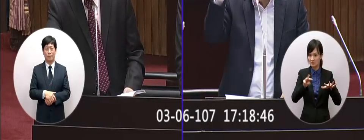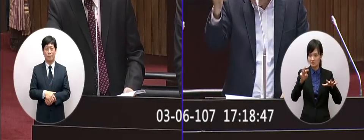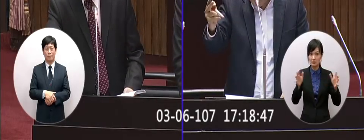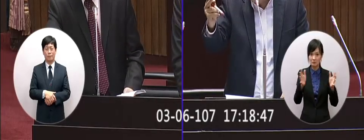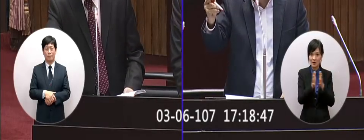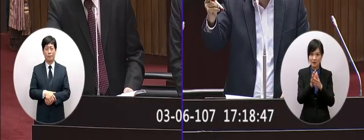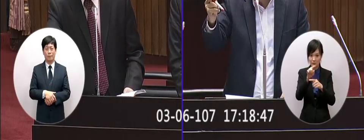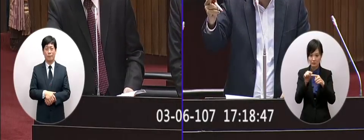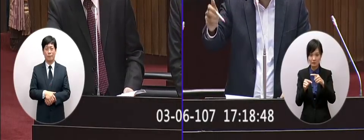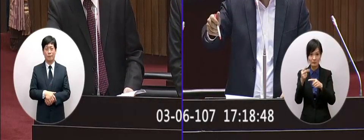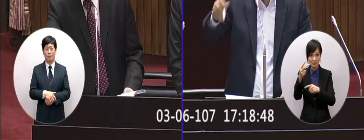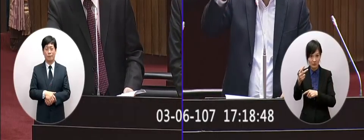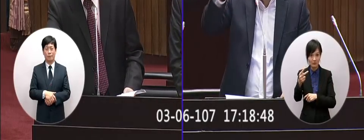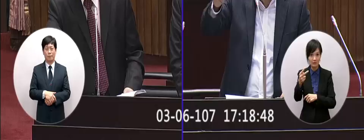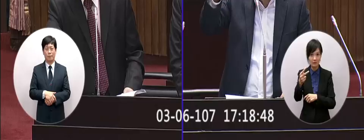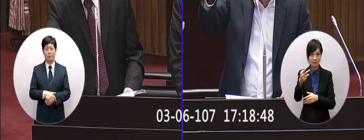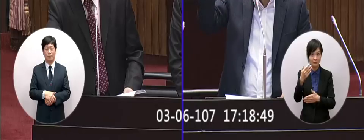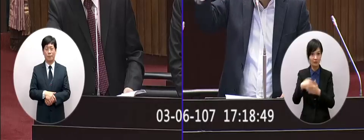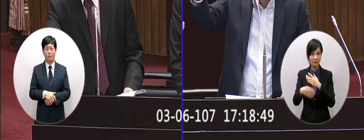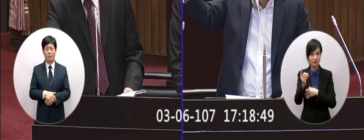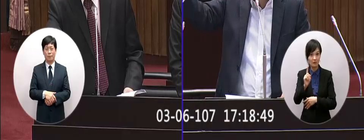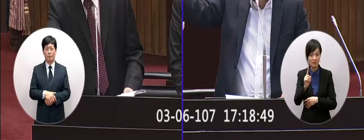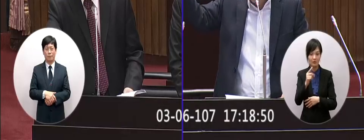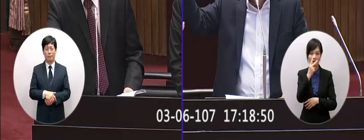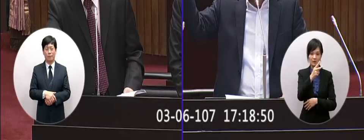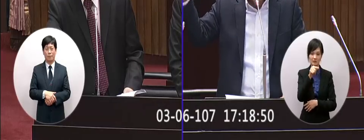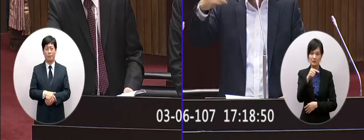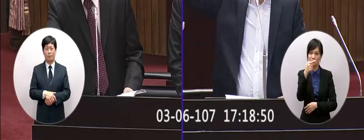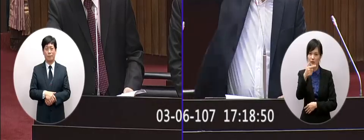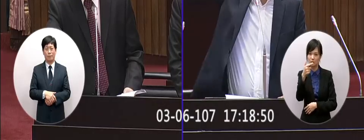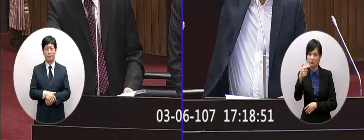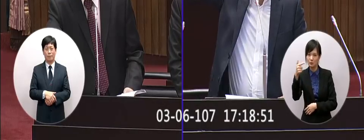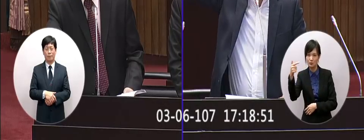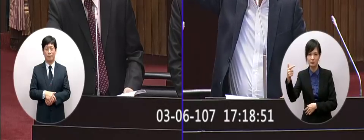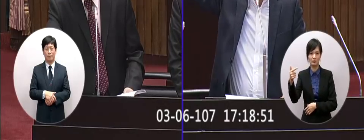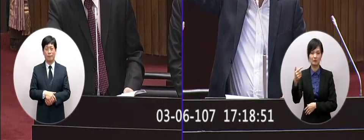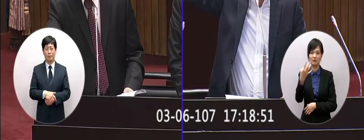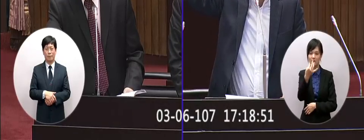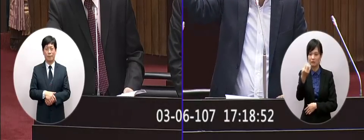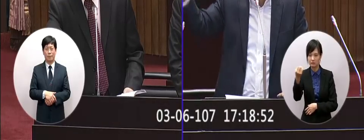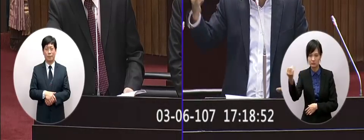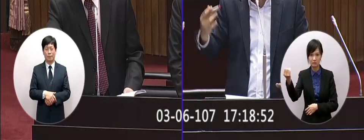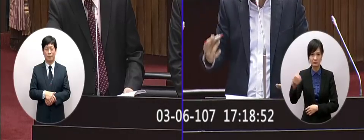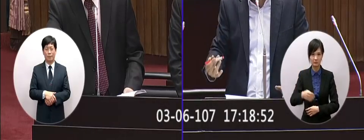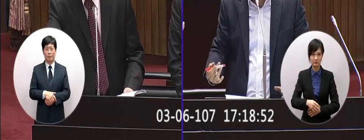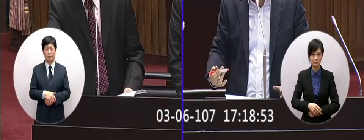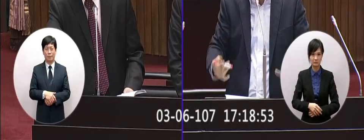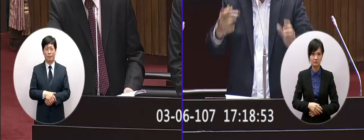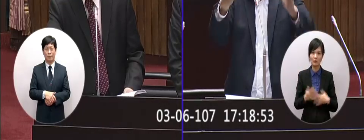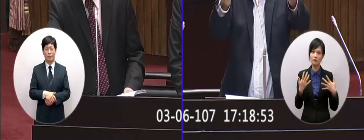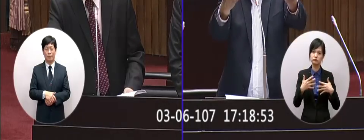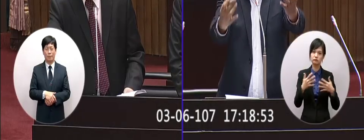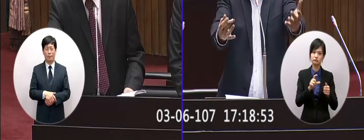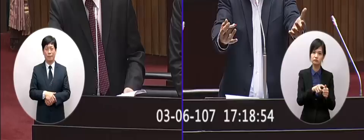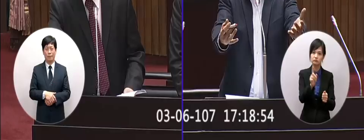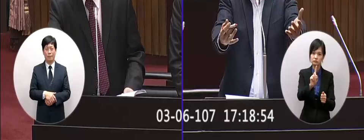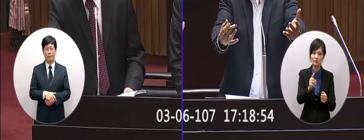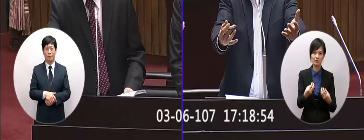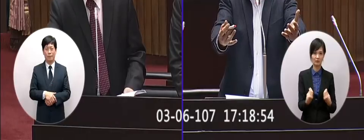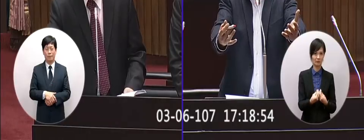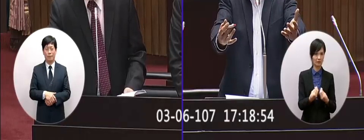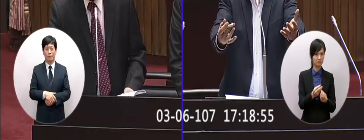5+5000+3000除以2。都要2.6666，啊，除不尽啦、啊，哦，啊，但问题就是讲，你要哪解